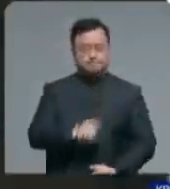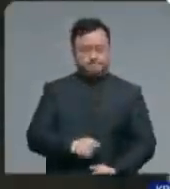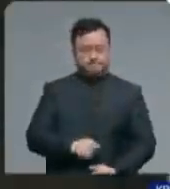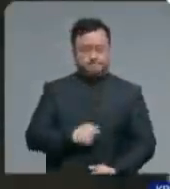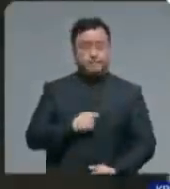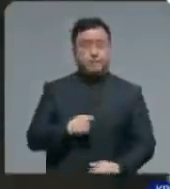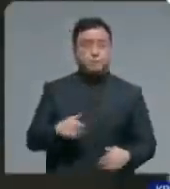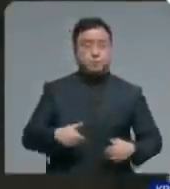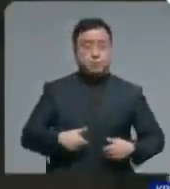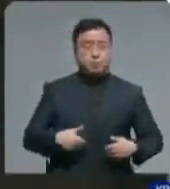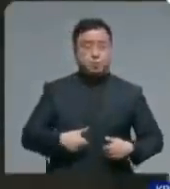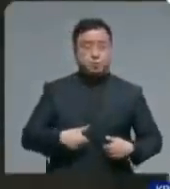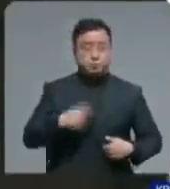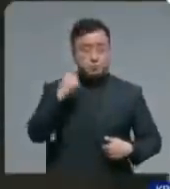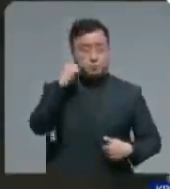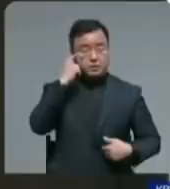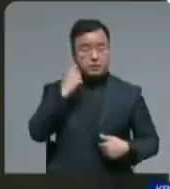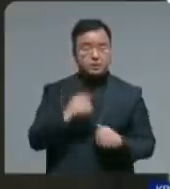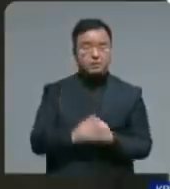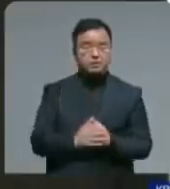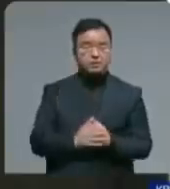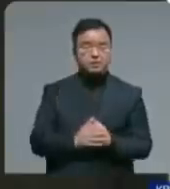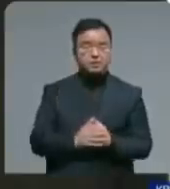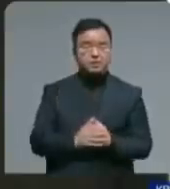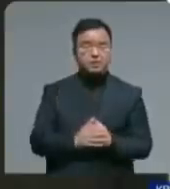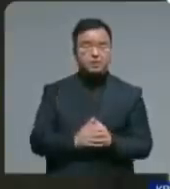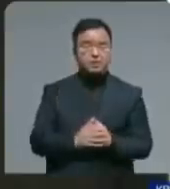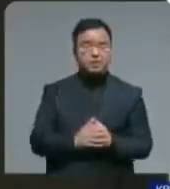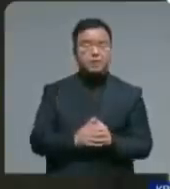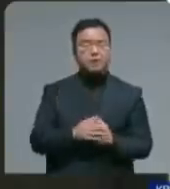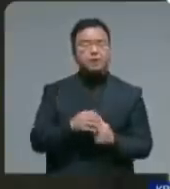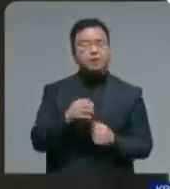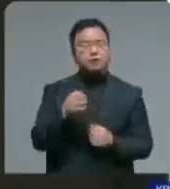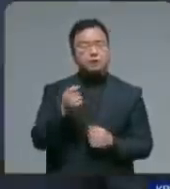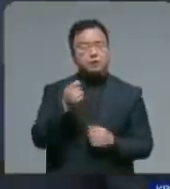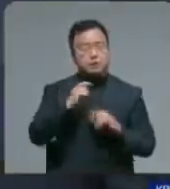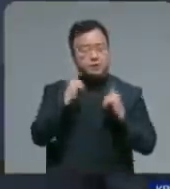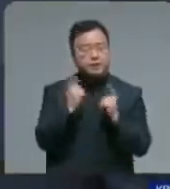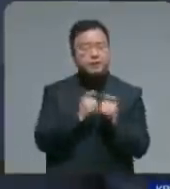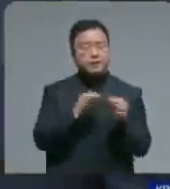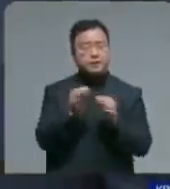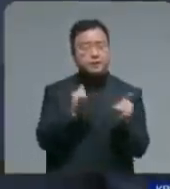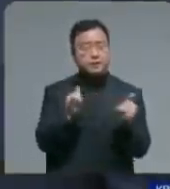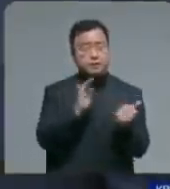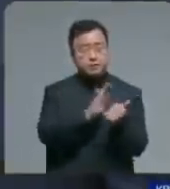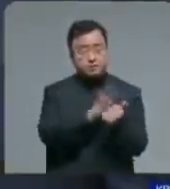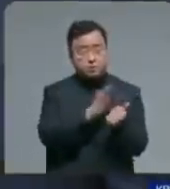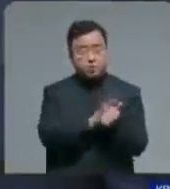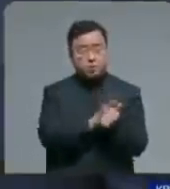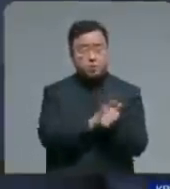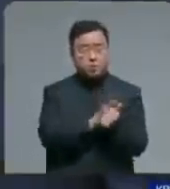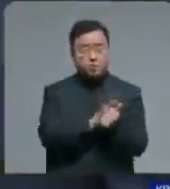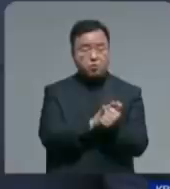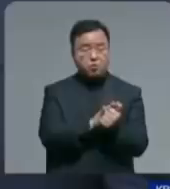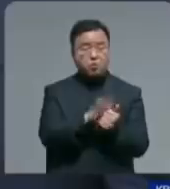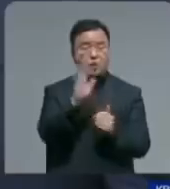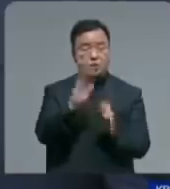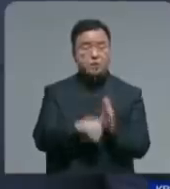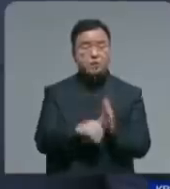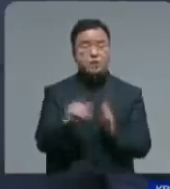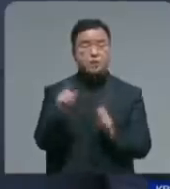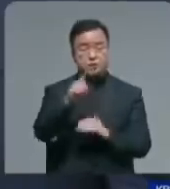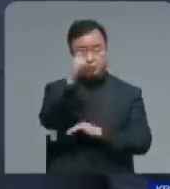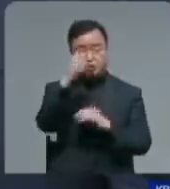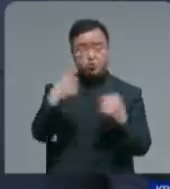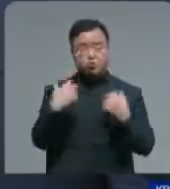생각해요. 근데 소상공인 지원이 필요하고 소상공인 지원의 경우 표는 생기는데 그러면